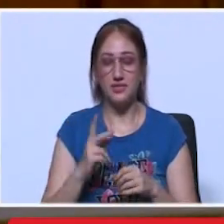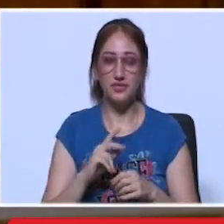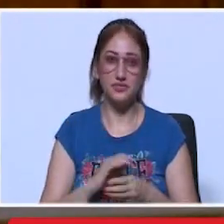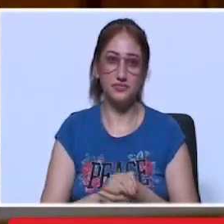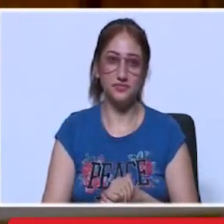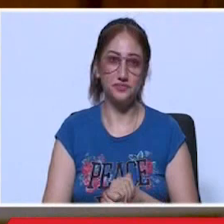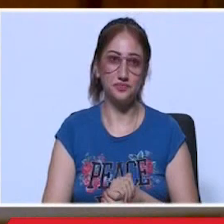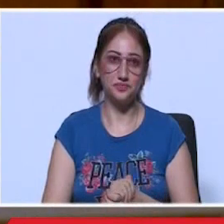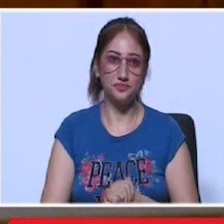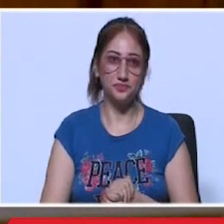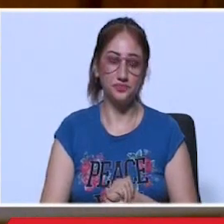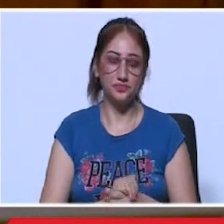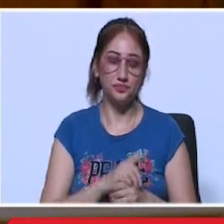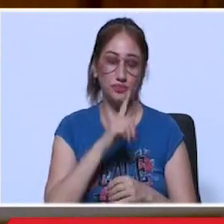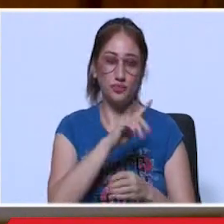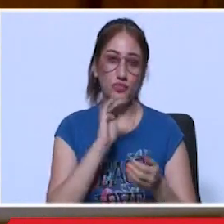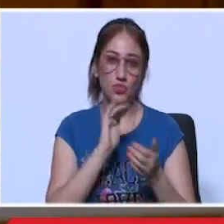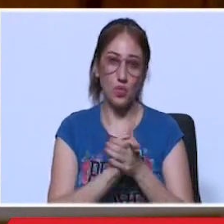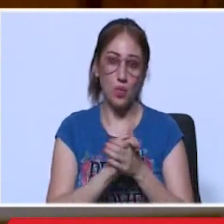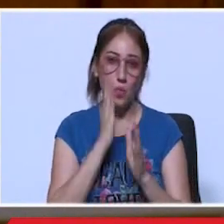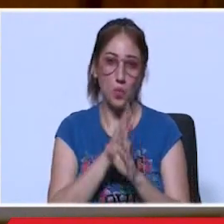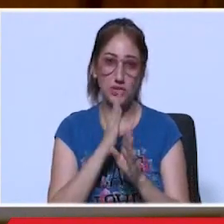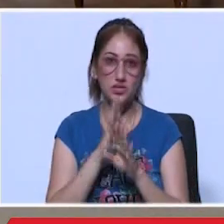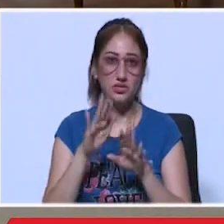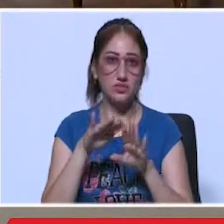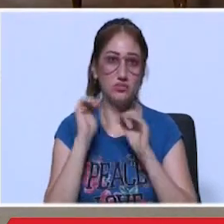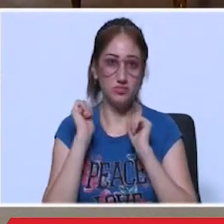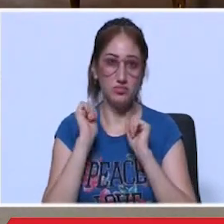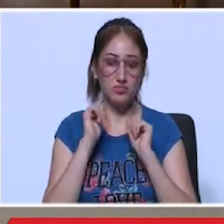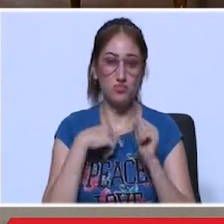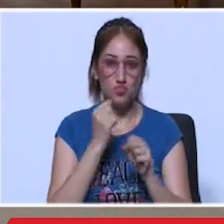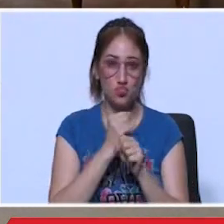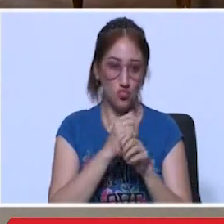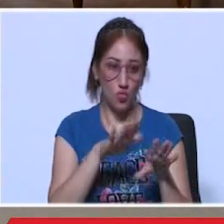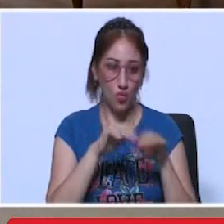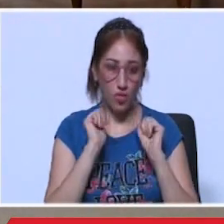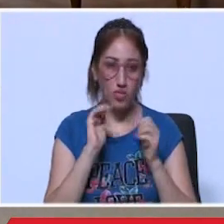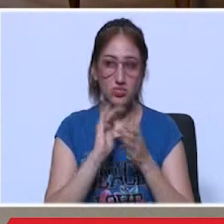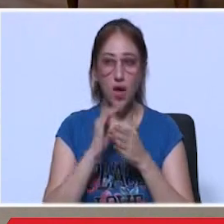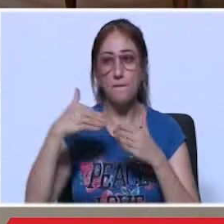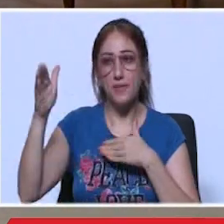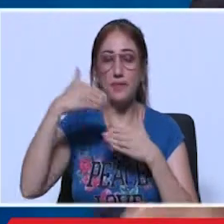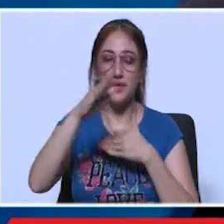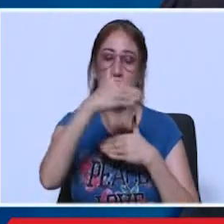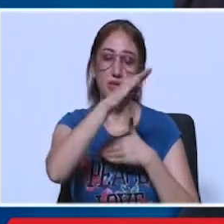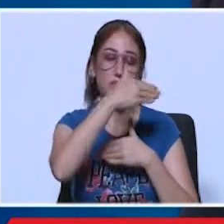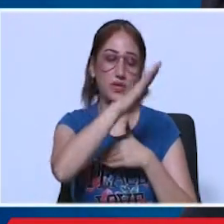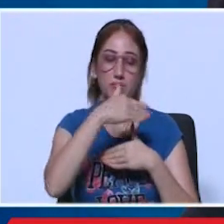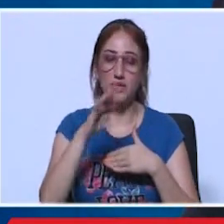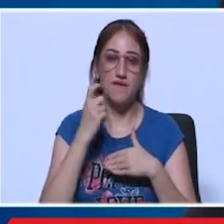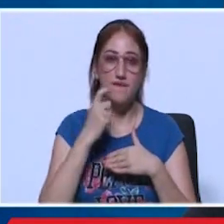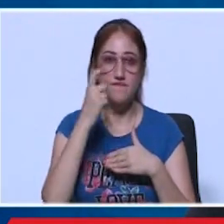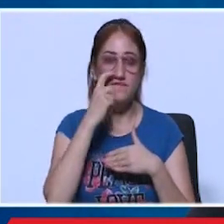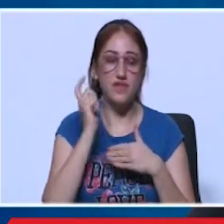لما اعتزلت والتزمت كل اصدقائي من نجوم الفن بعدوا عني. طبعا بعدوا عني. طبعا